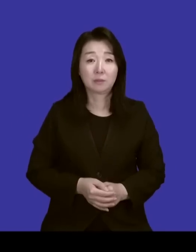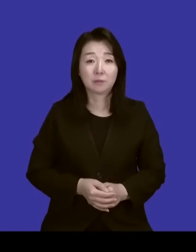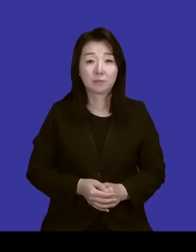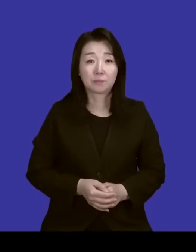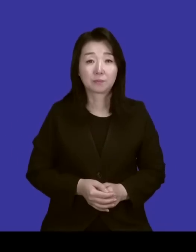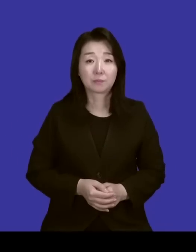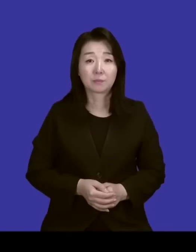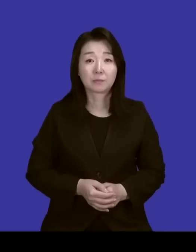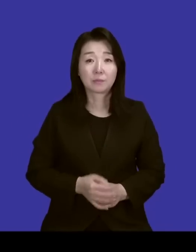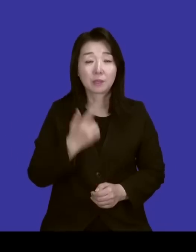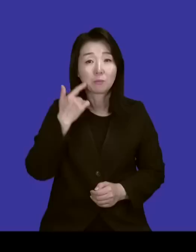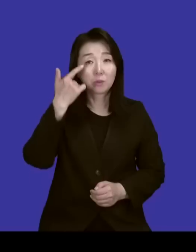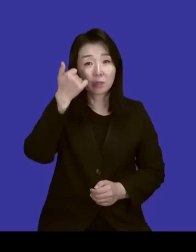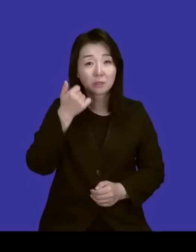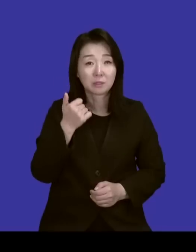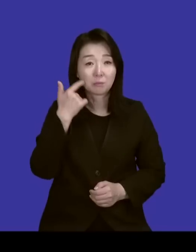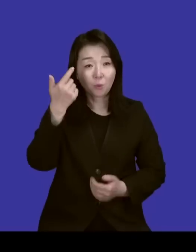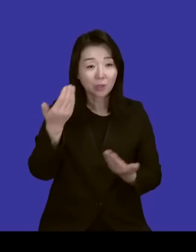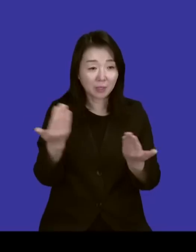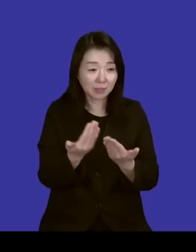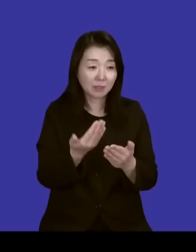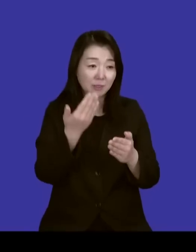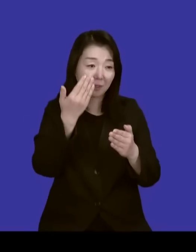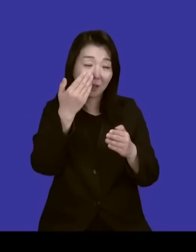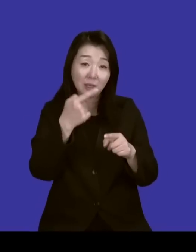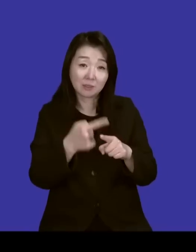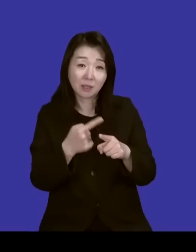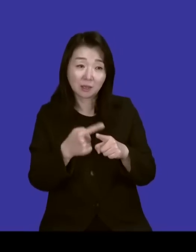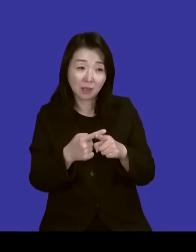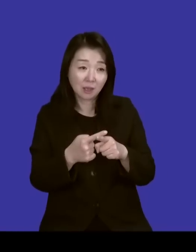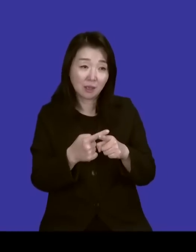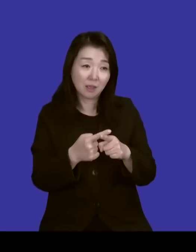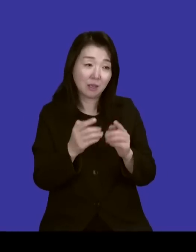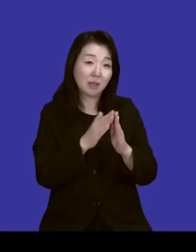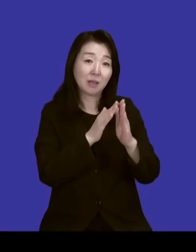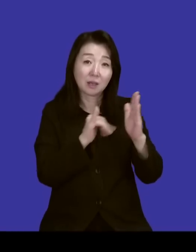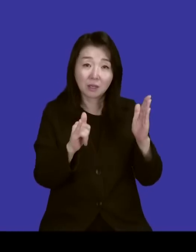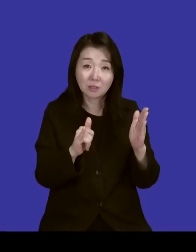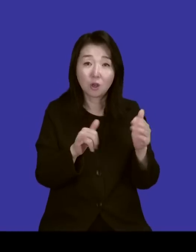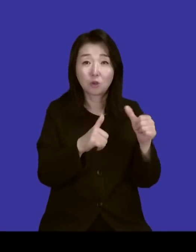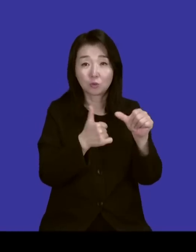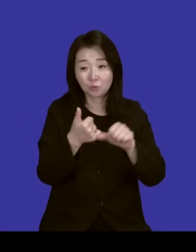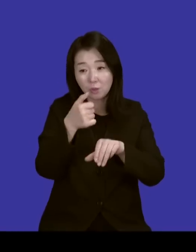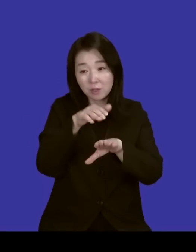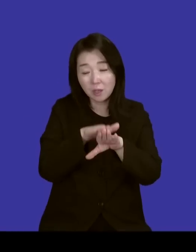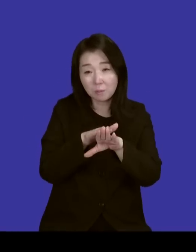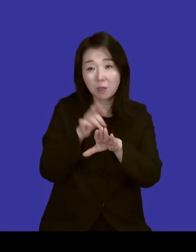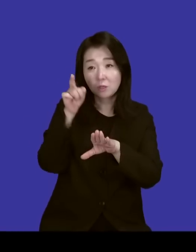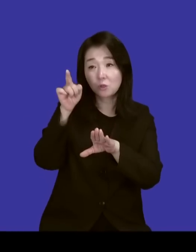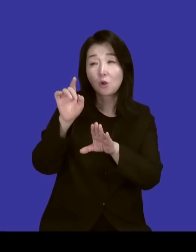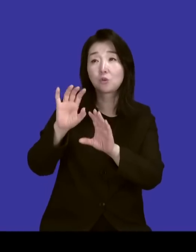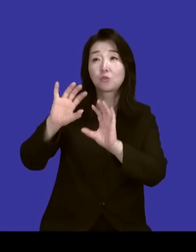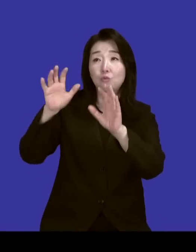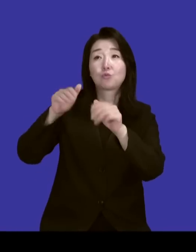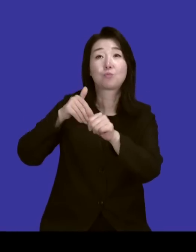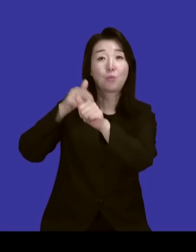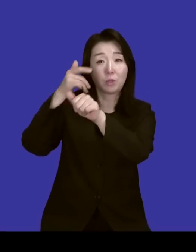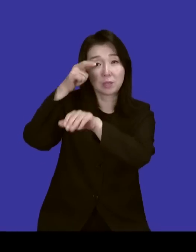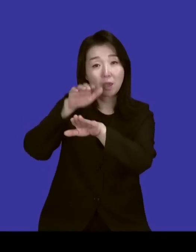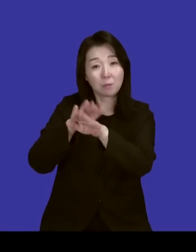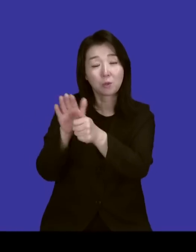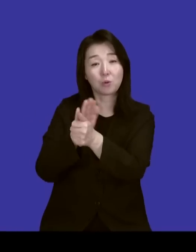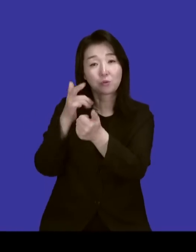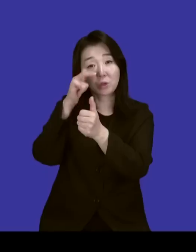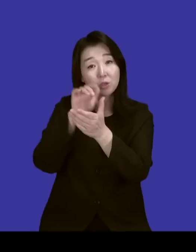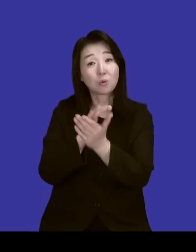목사님이 그동안 목회하시면서 얼마나 많은 가정들 임종 예배 또 환송 예배 그렇죠. 봐주시고 위로해 주시고 기도해